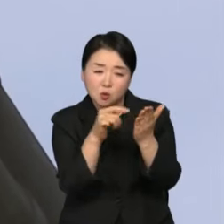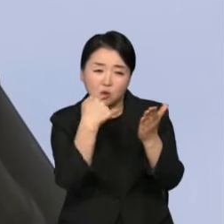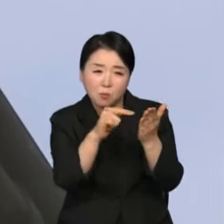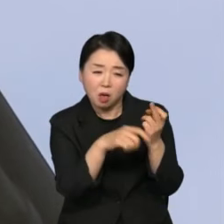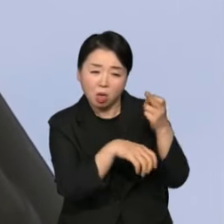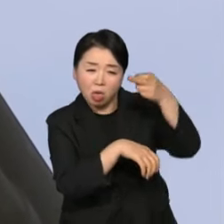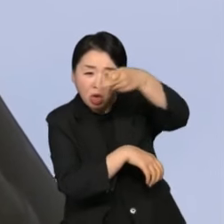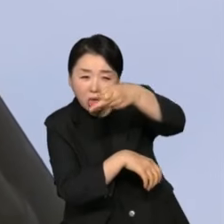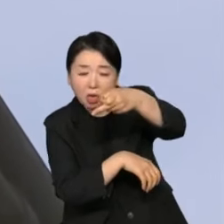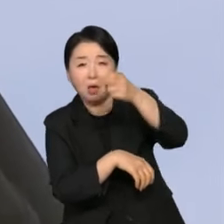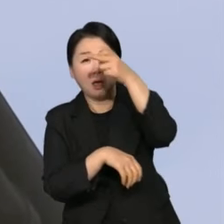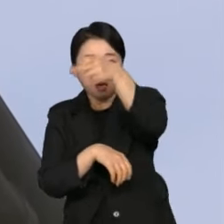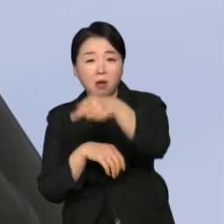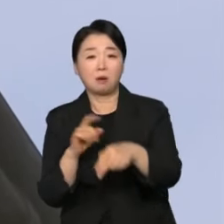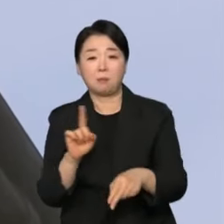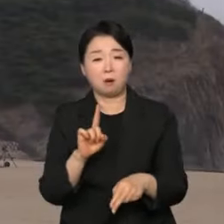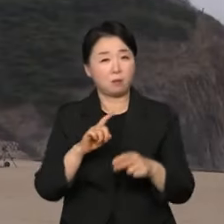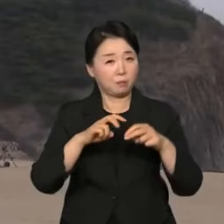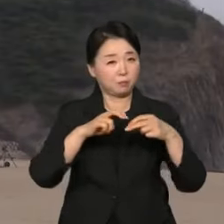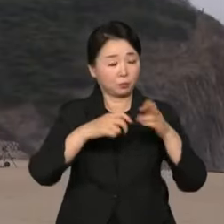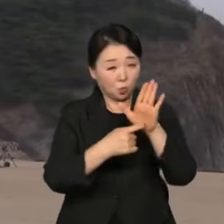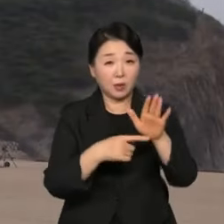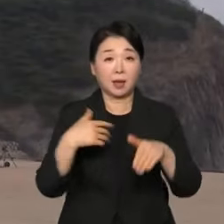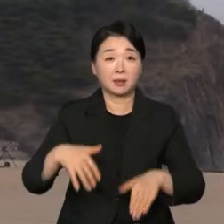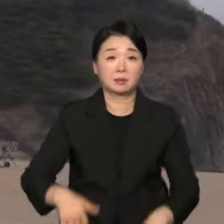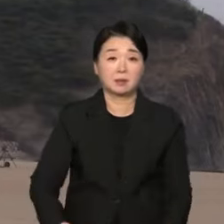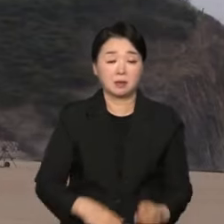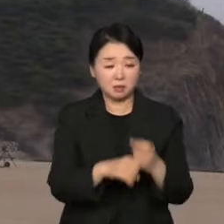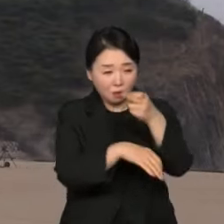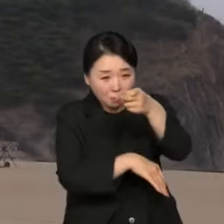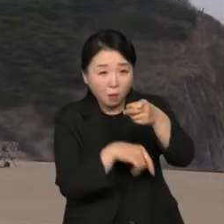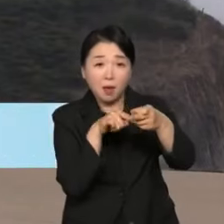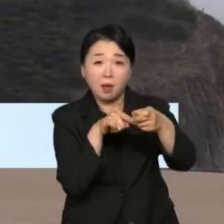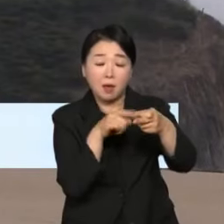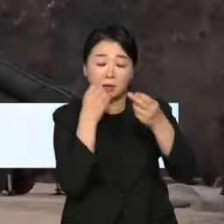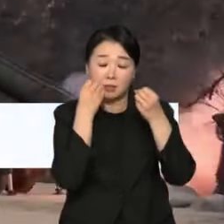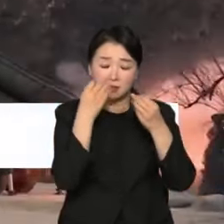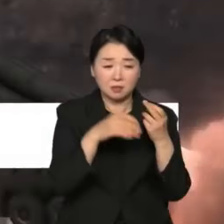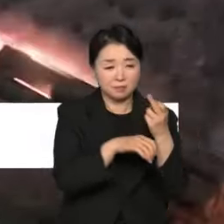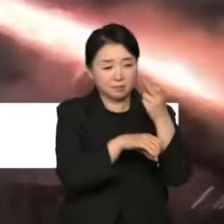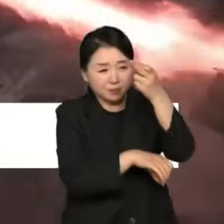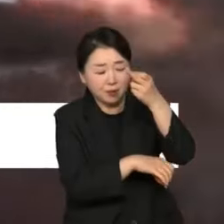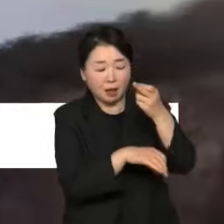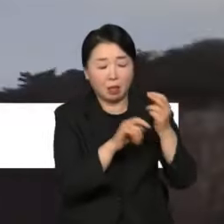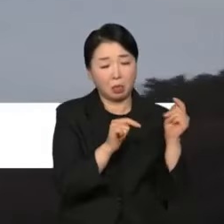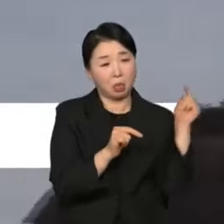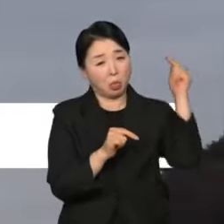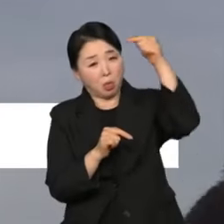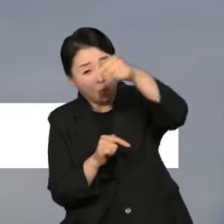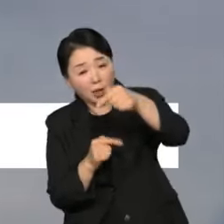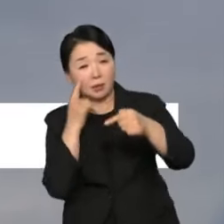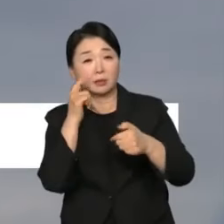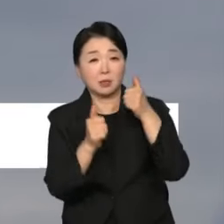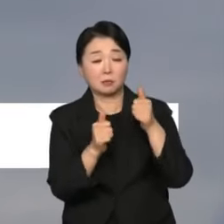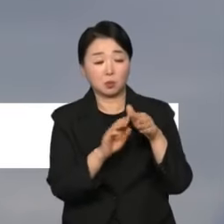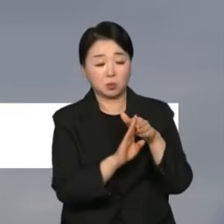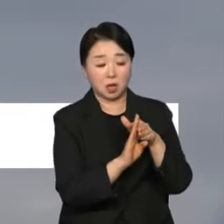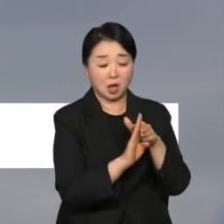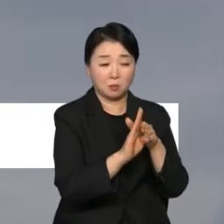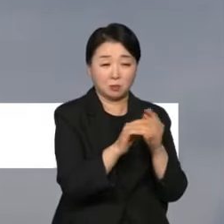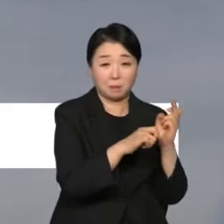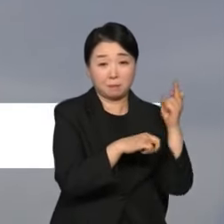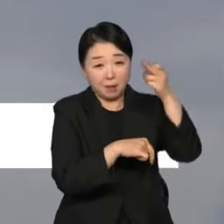날아갔는지 등은 공개하지 않았습니다. 이번 도발을 두고 신형 미사일의 사거리 시험 혹은 잠수함 발사